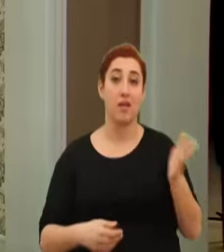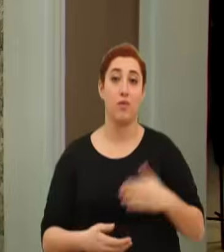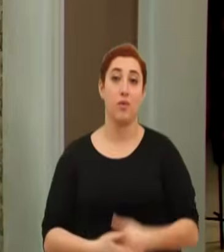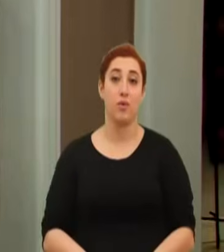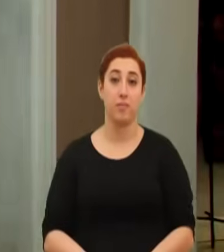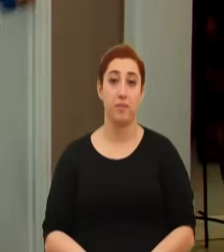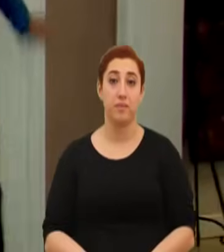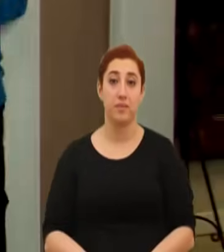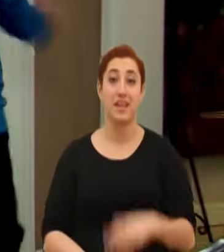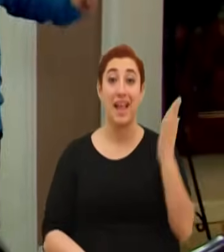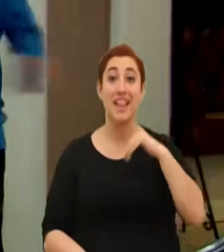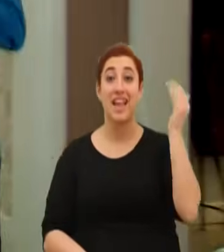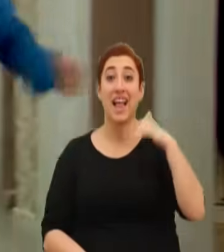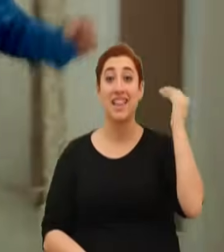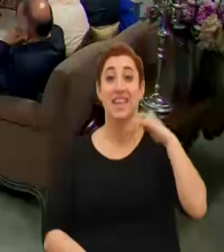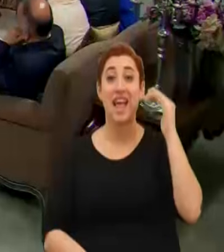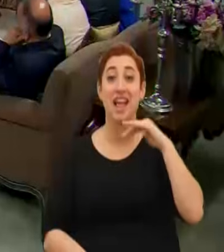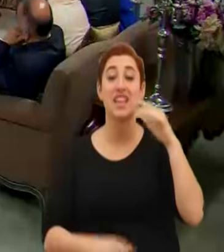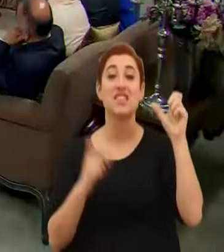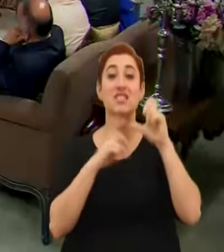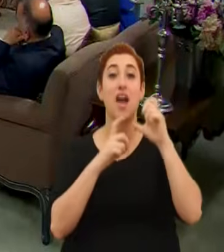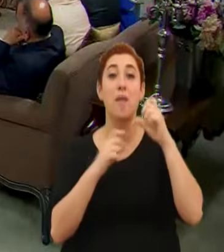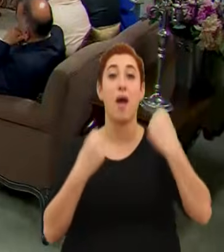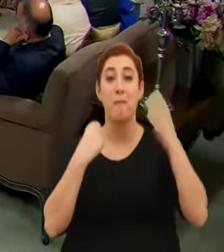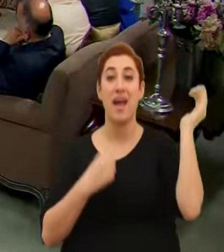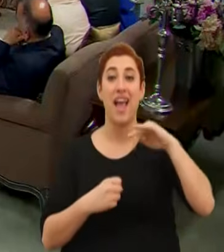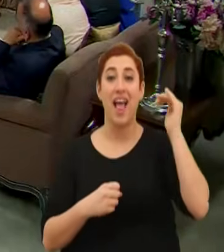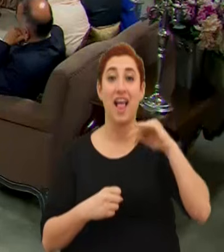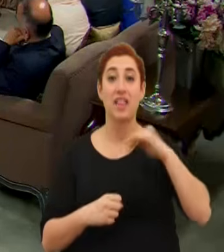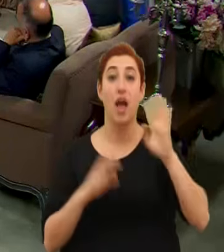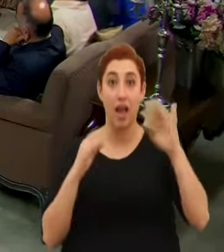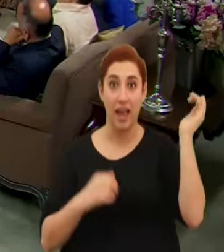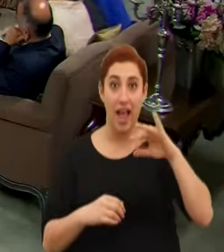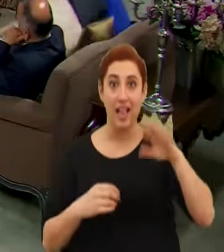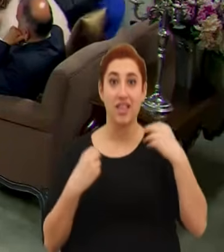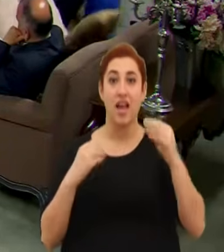bekliyor. Gidi, gidi. Sarp'ın arabası geldi, gel Kemal Bey.